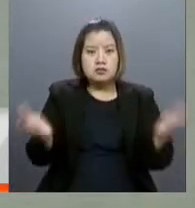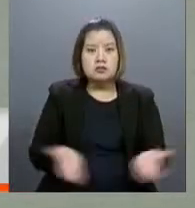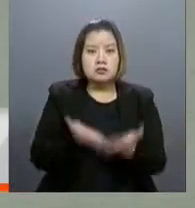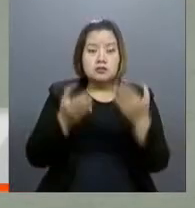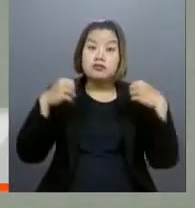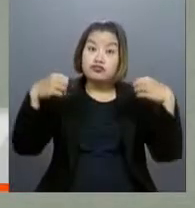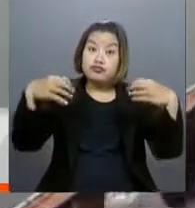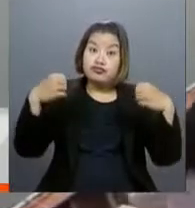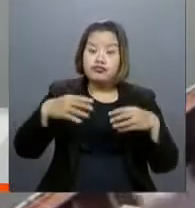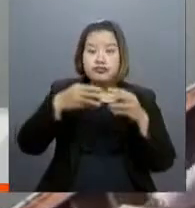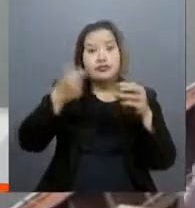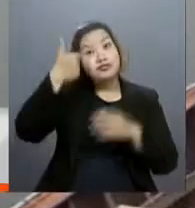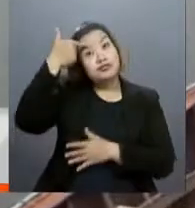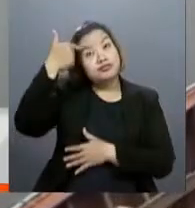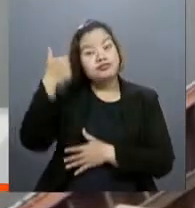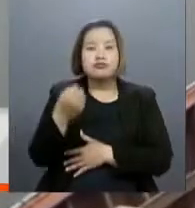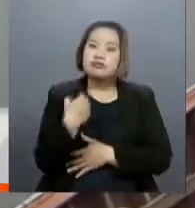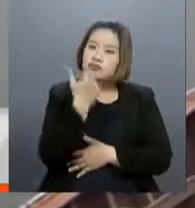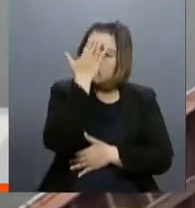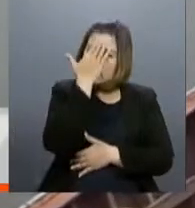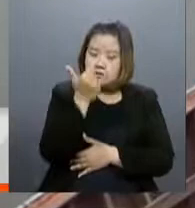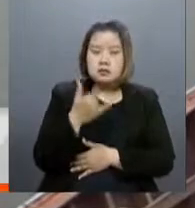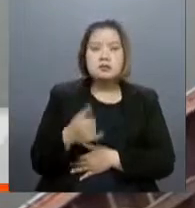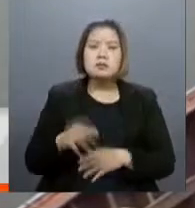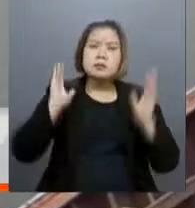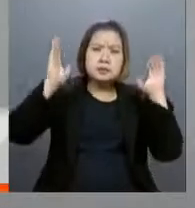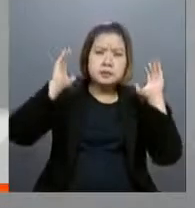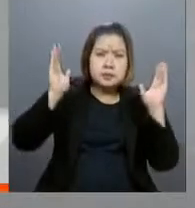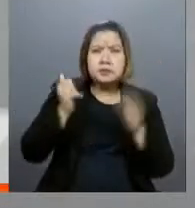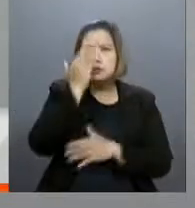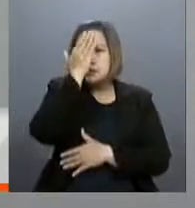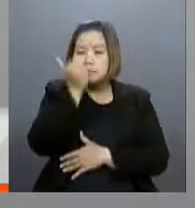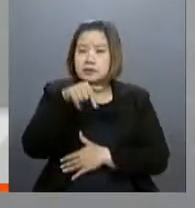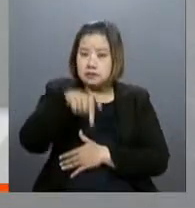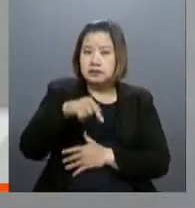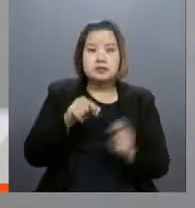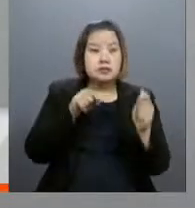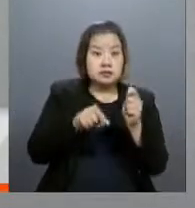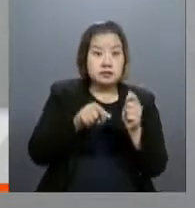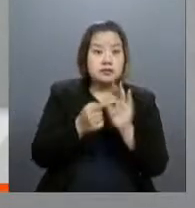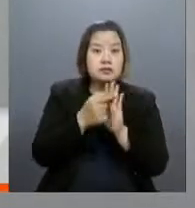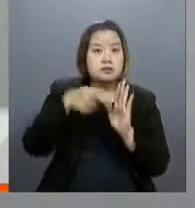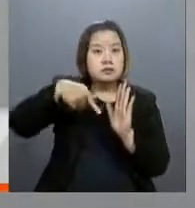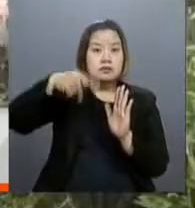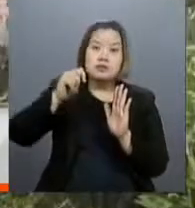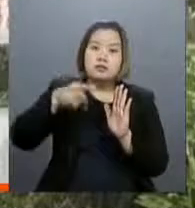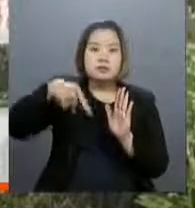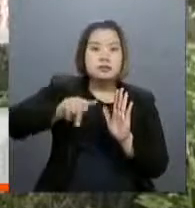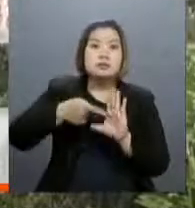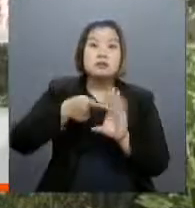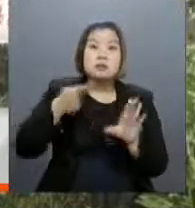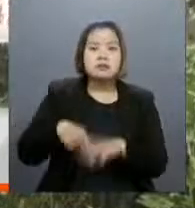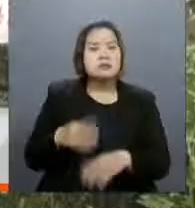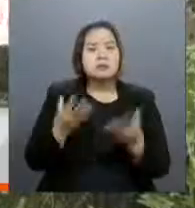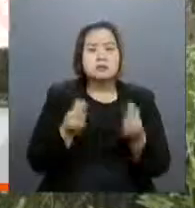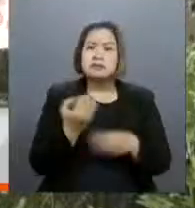โรงไฟฟ้าถ่านหินเทพาที่พยายามนำเสนอผ่านสื่อว่าอำเภอเทพาเป็นพื้นที่แห้งแล้งไม่สามารถปลูกพืช